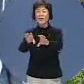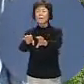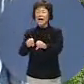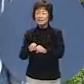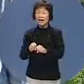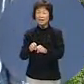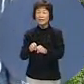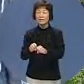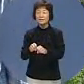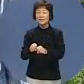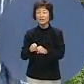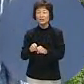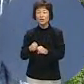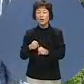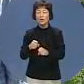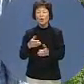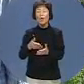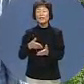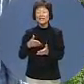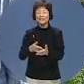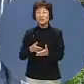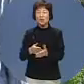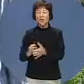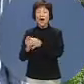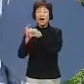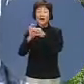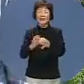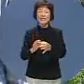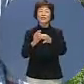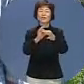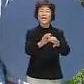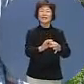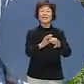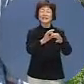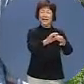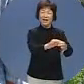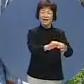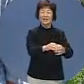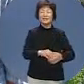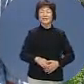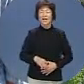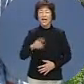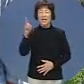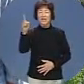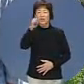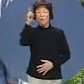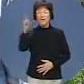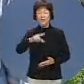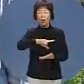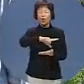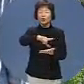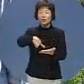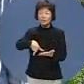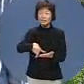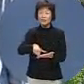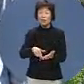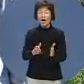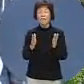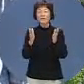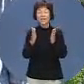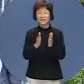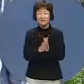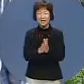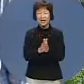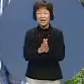したお話を話し語り伝えられた。でそれが生駒の土地の風土に溶け込んで